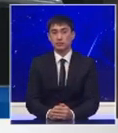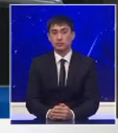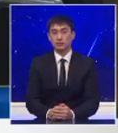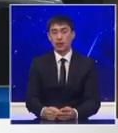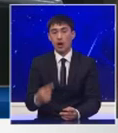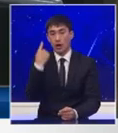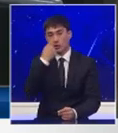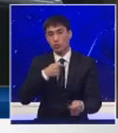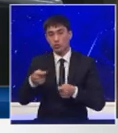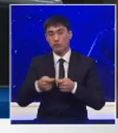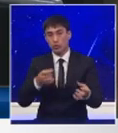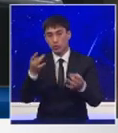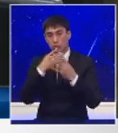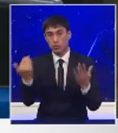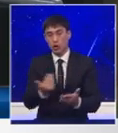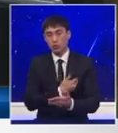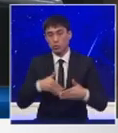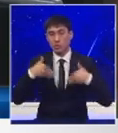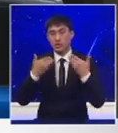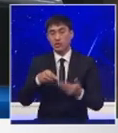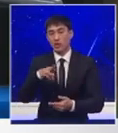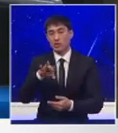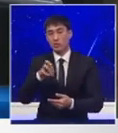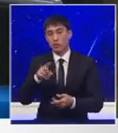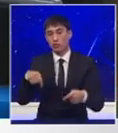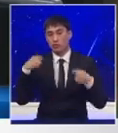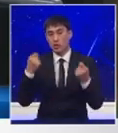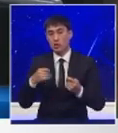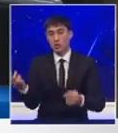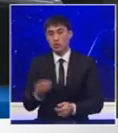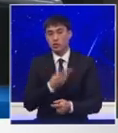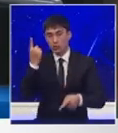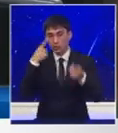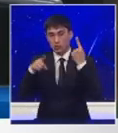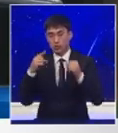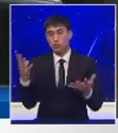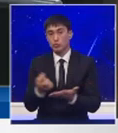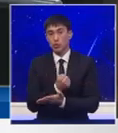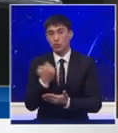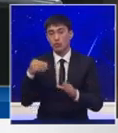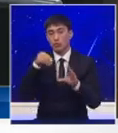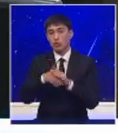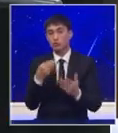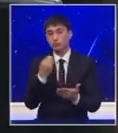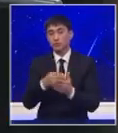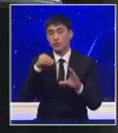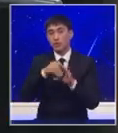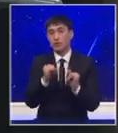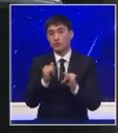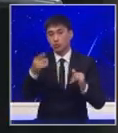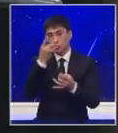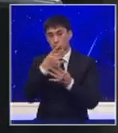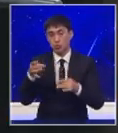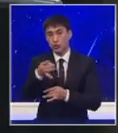От лица Управления культуры хочу поздравить Талгата Симбаева с юбилеем и пожелать творческих успехов. Он внес неоценимый вклад в развитие